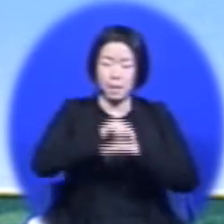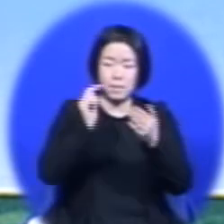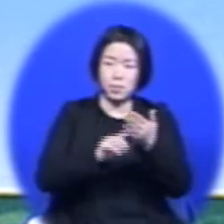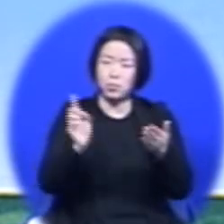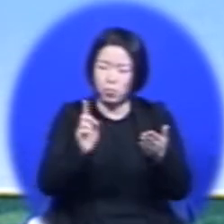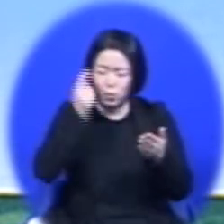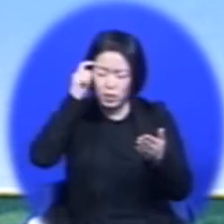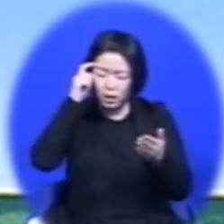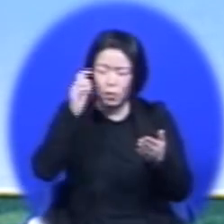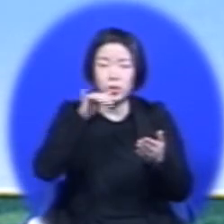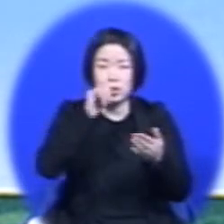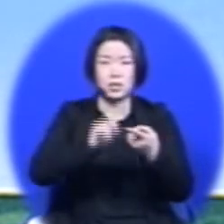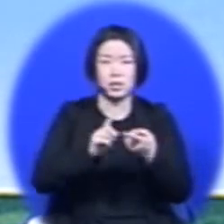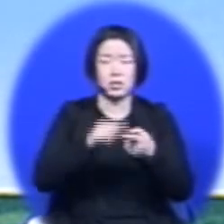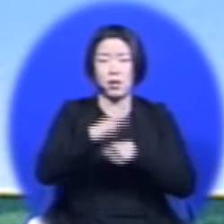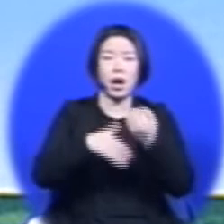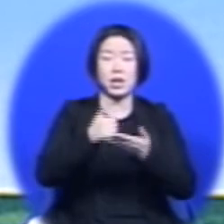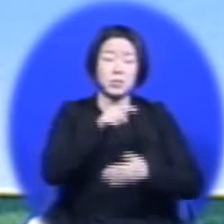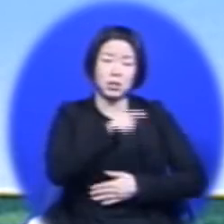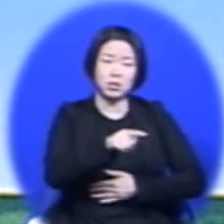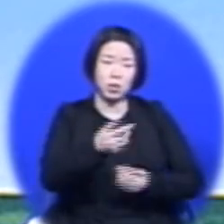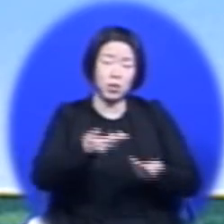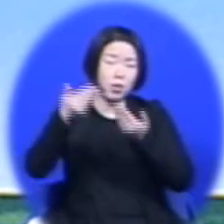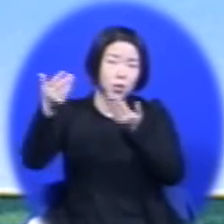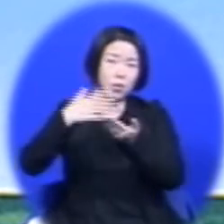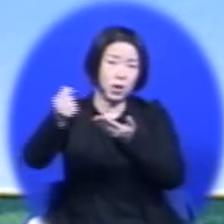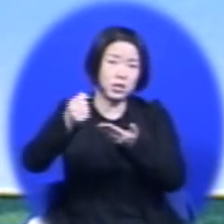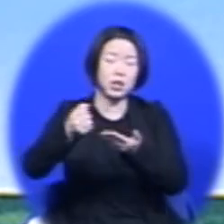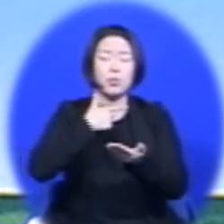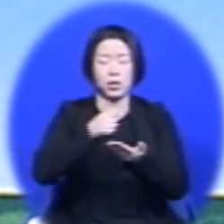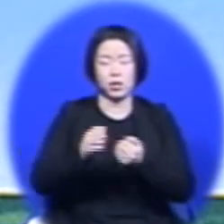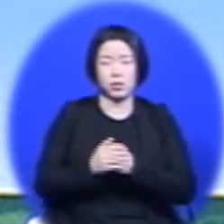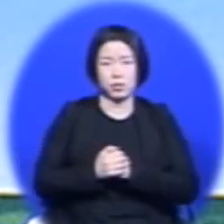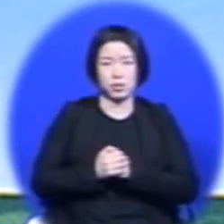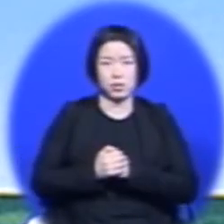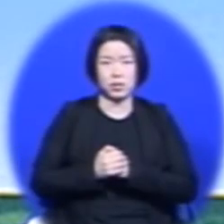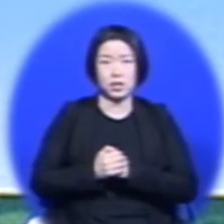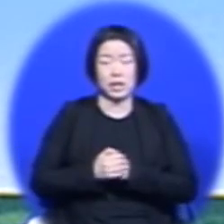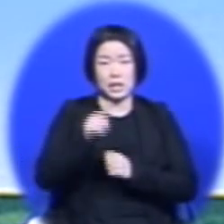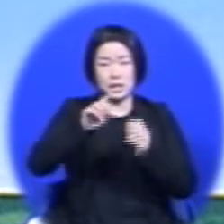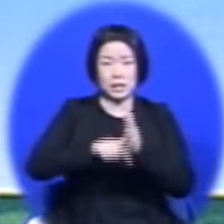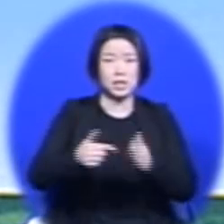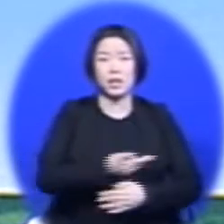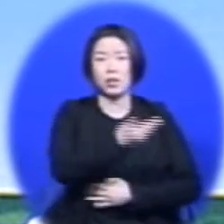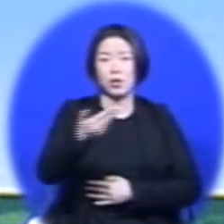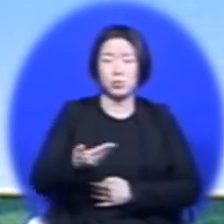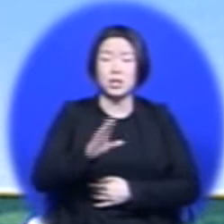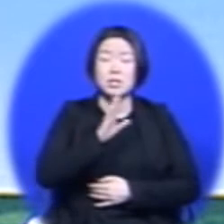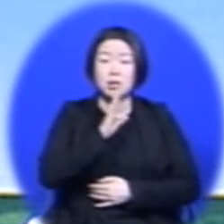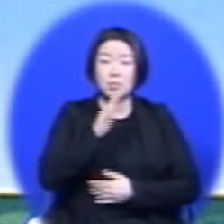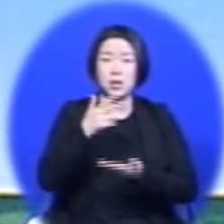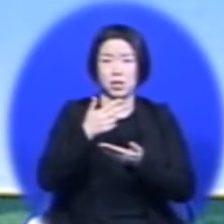무엇을 묵상하고 있는지를 하나님이 그걸 열납받으시기를 원하십니다. 이 시간에 여러분들이 정말